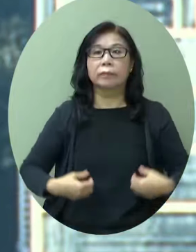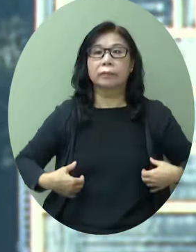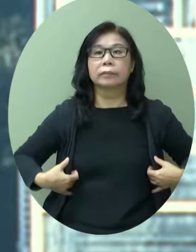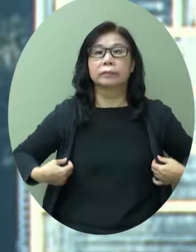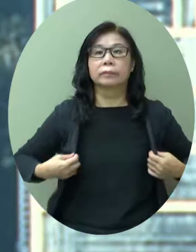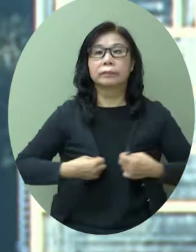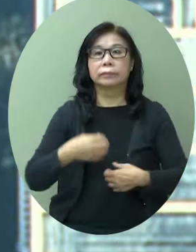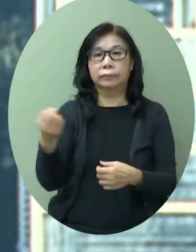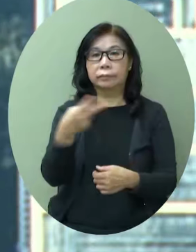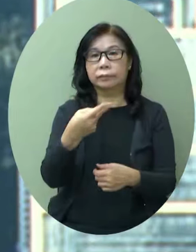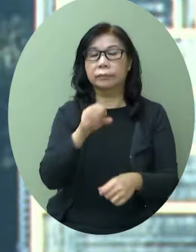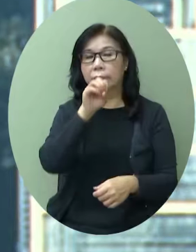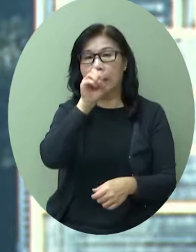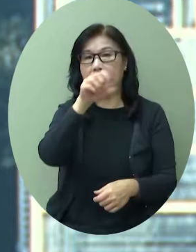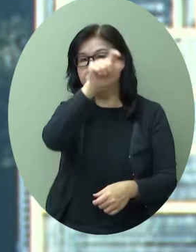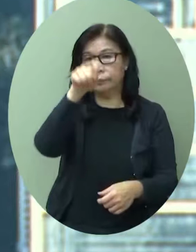提問，